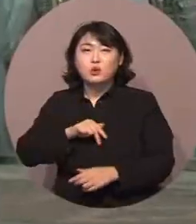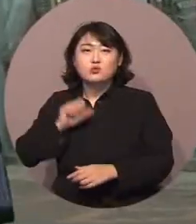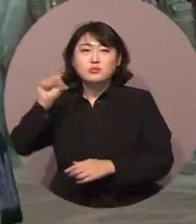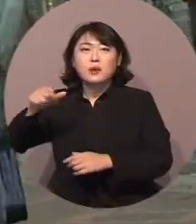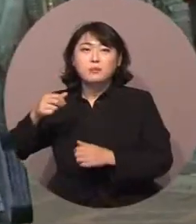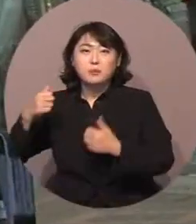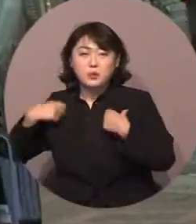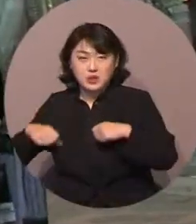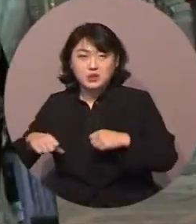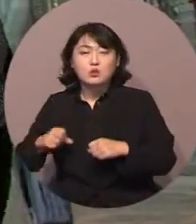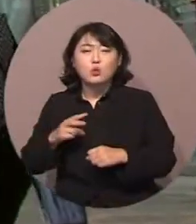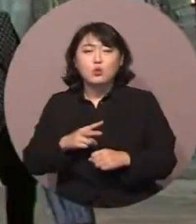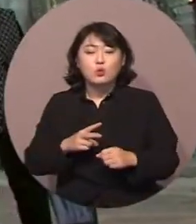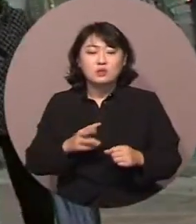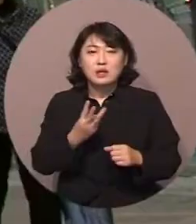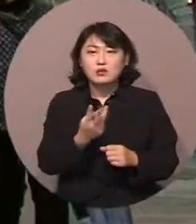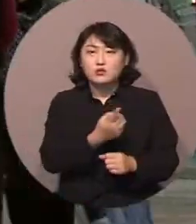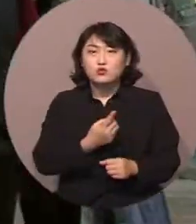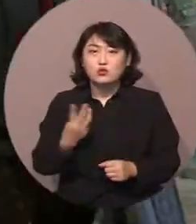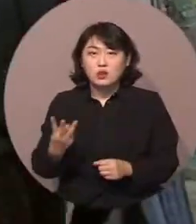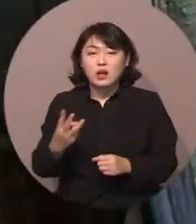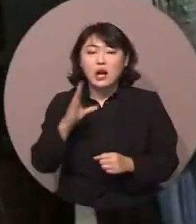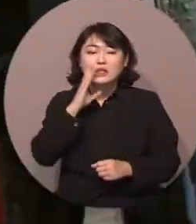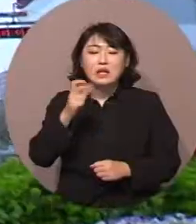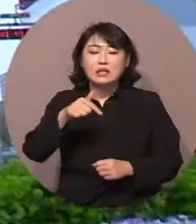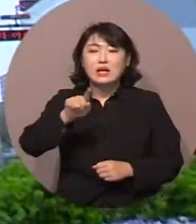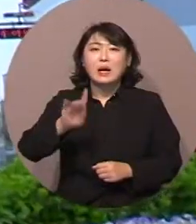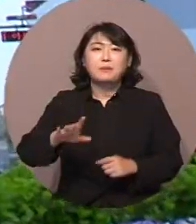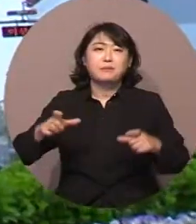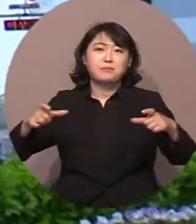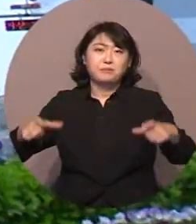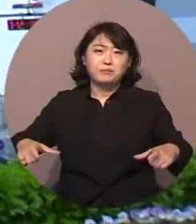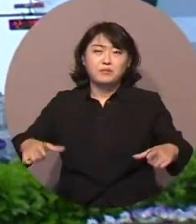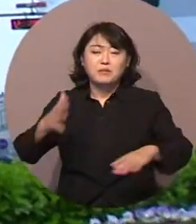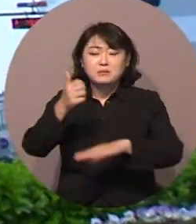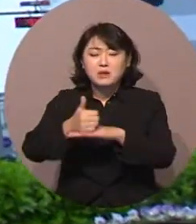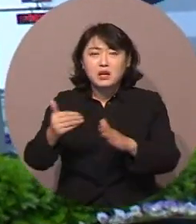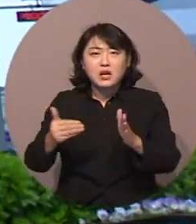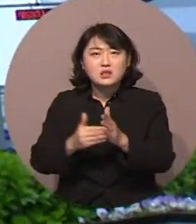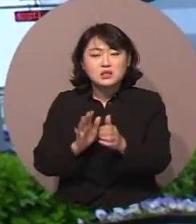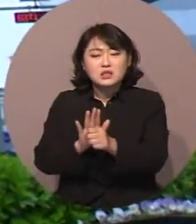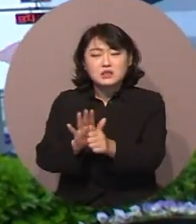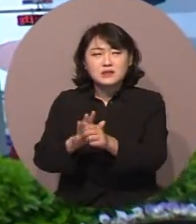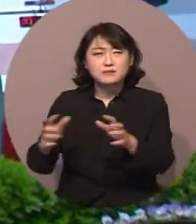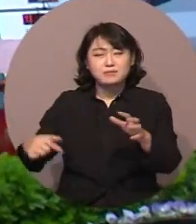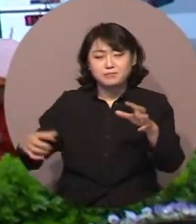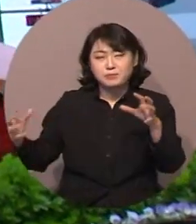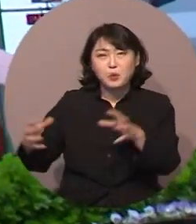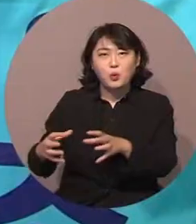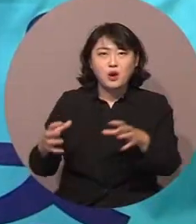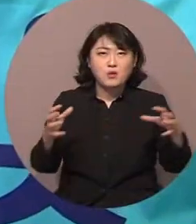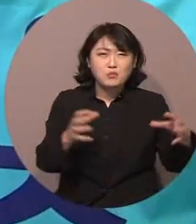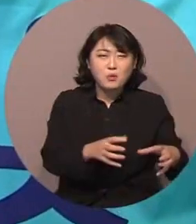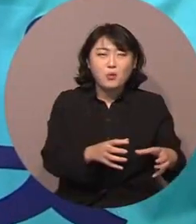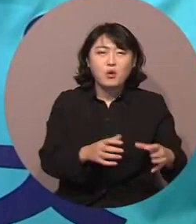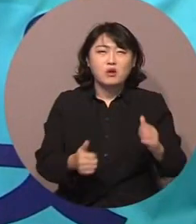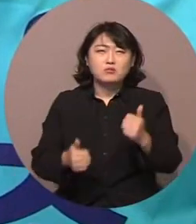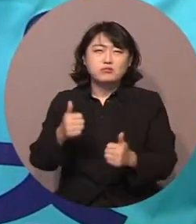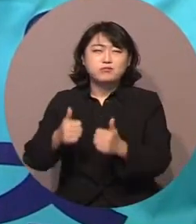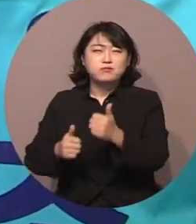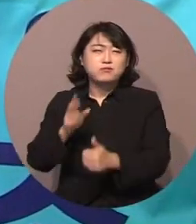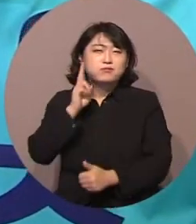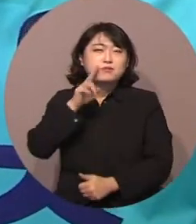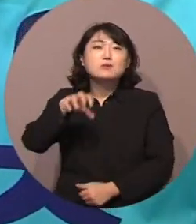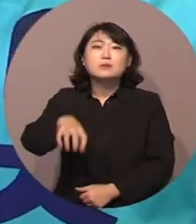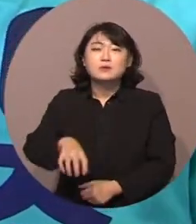등 많은 변수가 더해진 이번 아산갑 선거구에서는 막판까지 지지세 결집을 위한 치열한 선거전이 펼쳐질